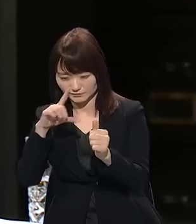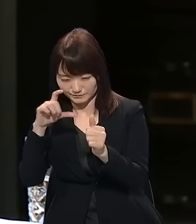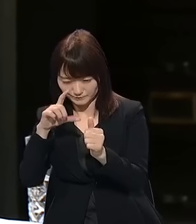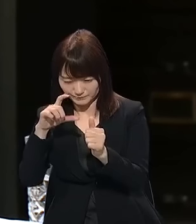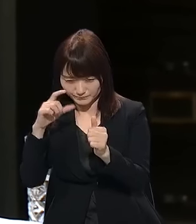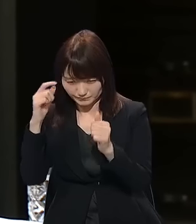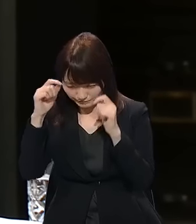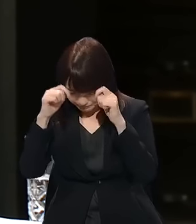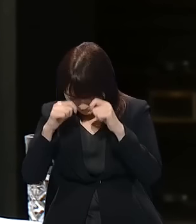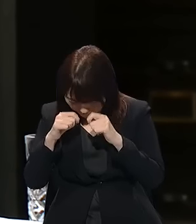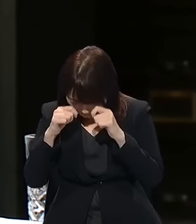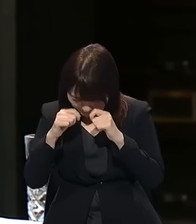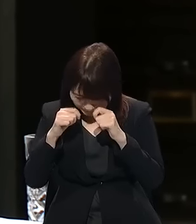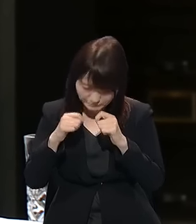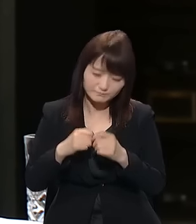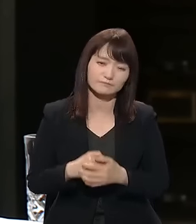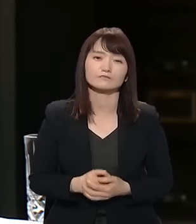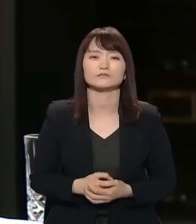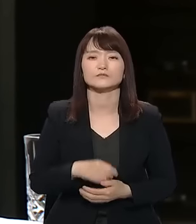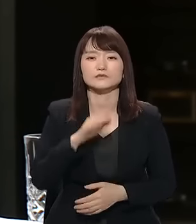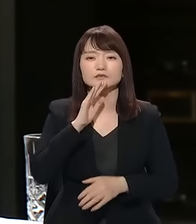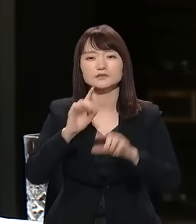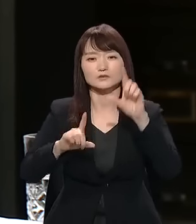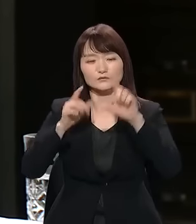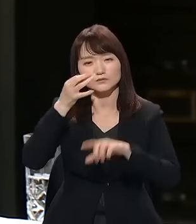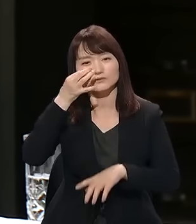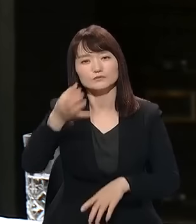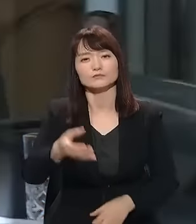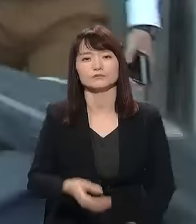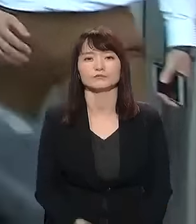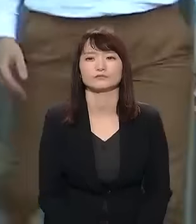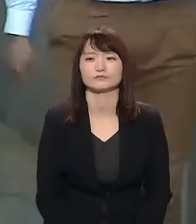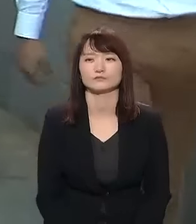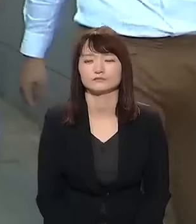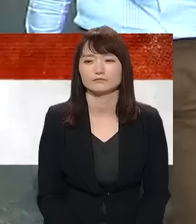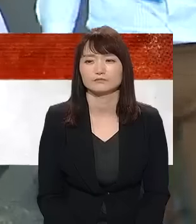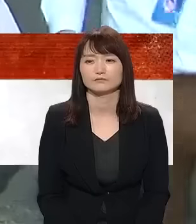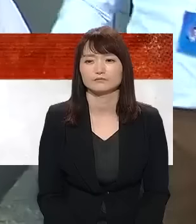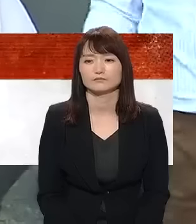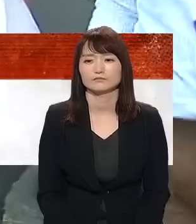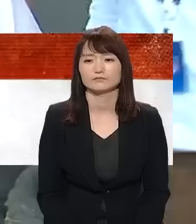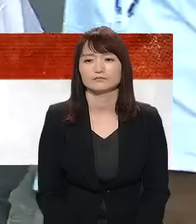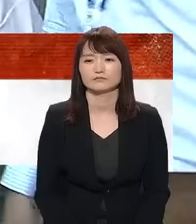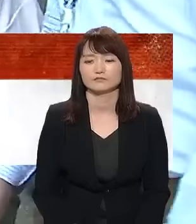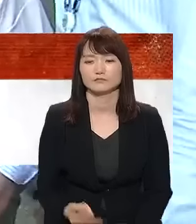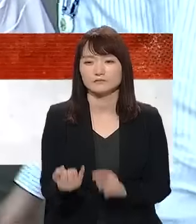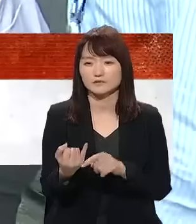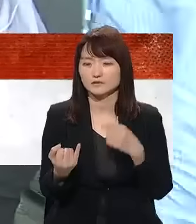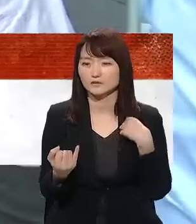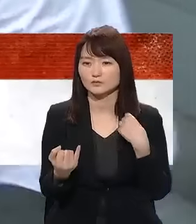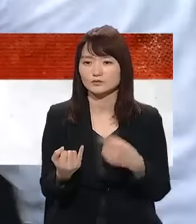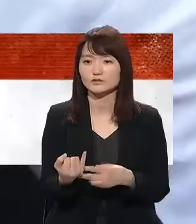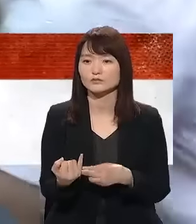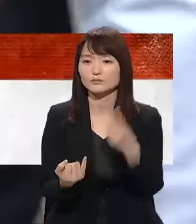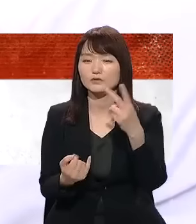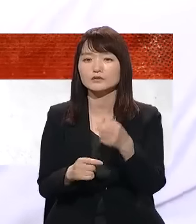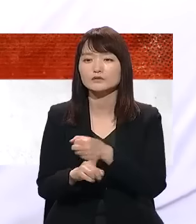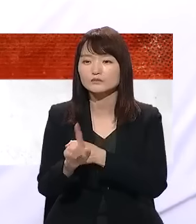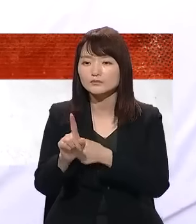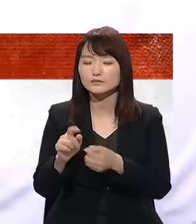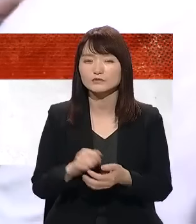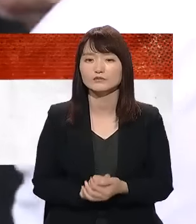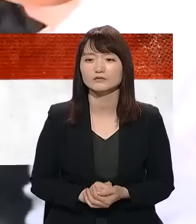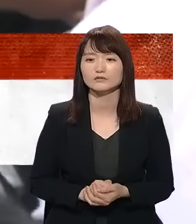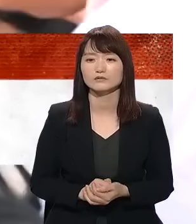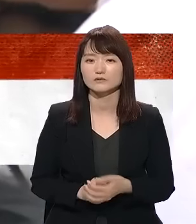급급했습니다 실제 그 장면 만나보시죠 왜 옷을 벗기어